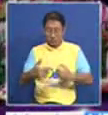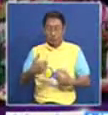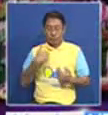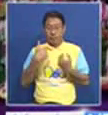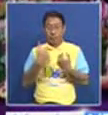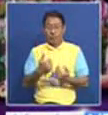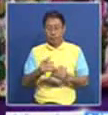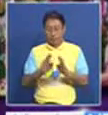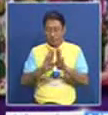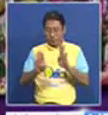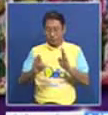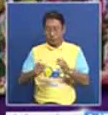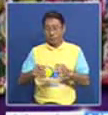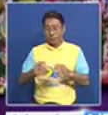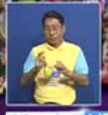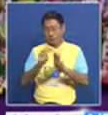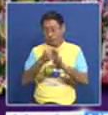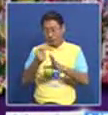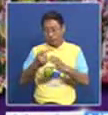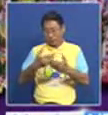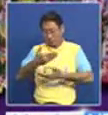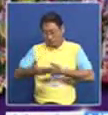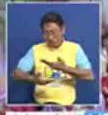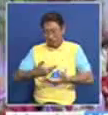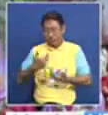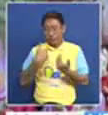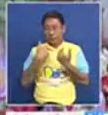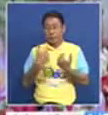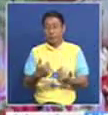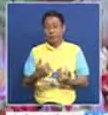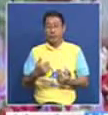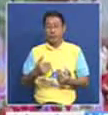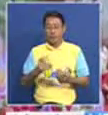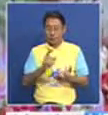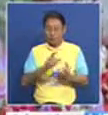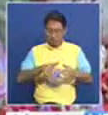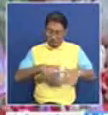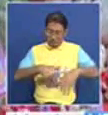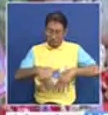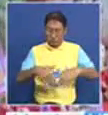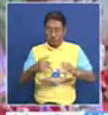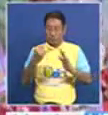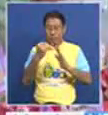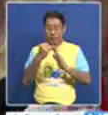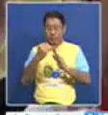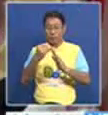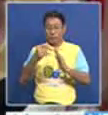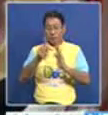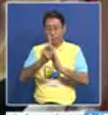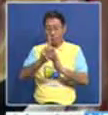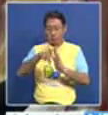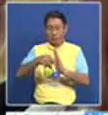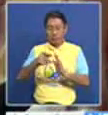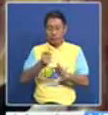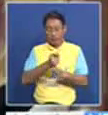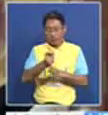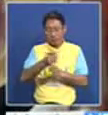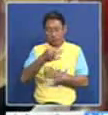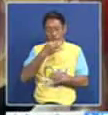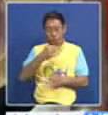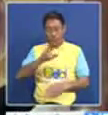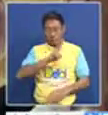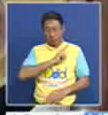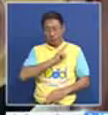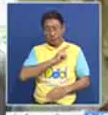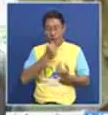วมถึงเปิดตลาดชุมชนของตำบลลานดอกไม้ตกค่ะซึ่งชาวบ้านตำบลลานดอกไม้ตกก็ได้มีการคิดค้นอาชีพตามภูมิปัญญาชาวบ้